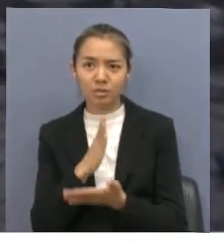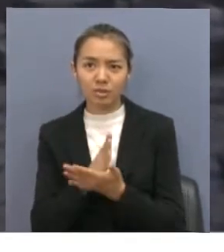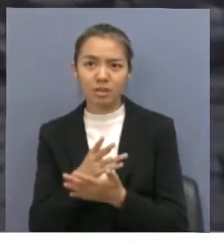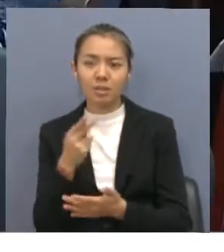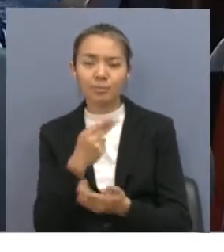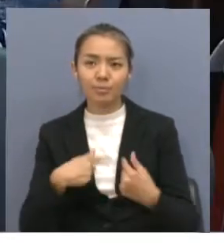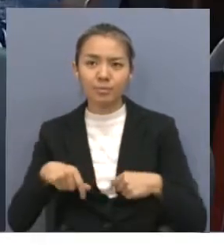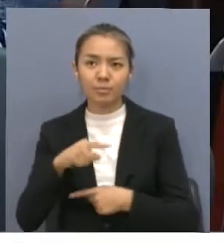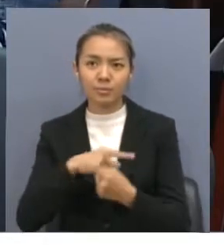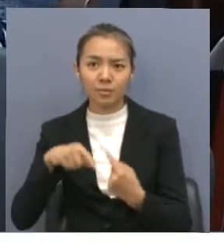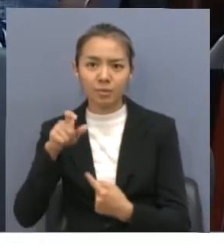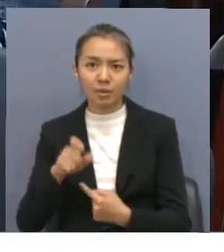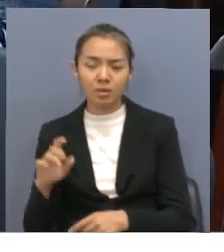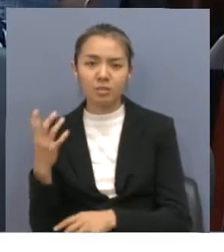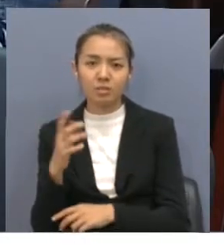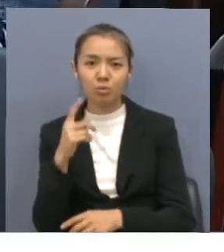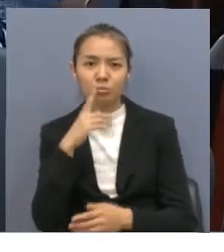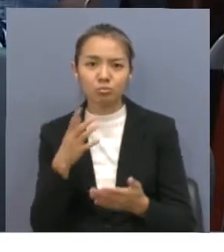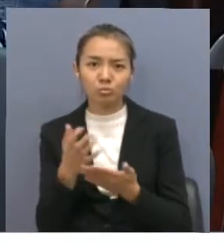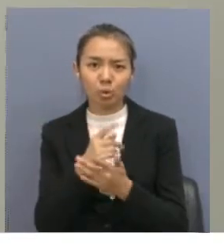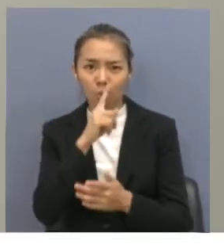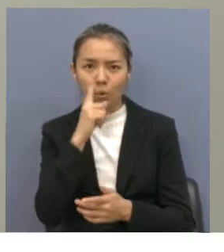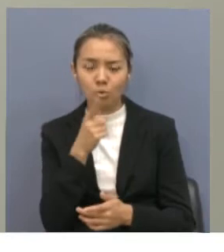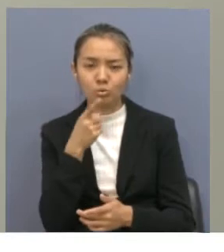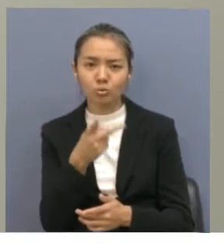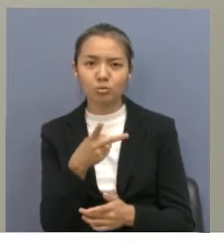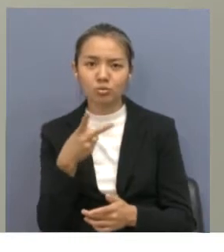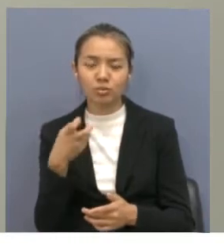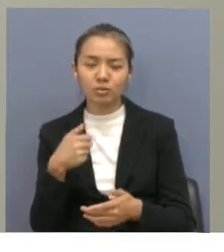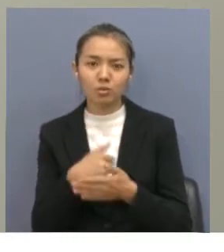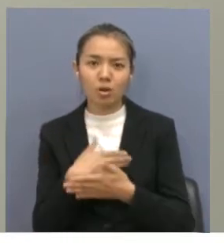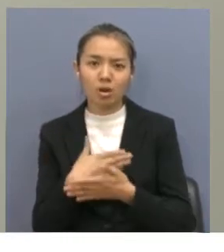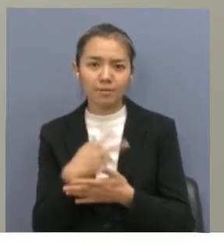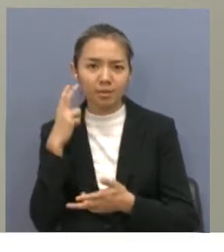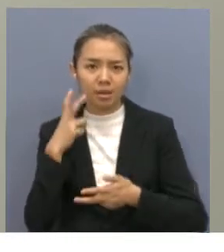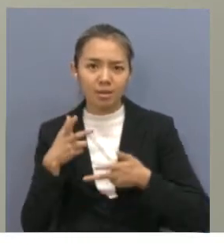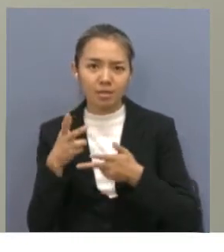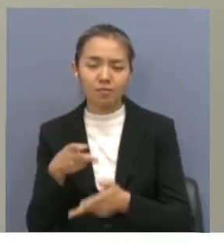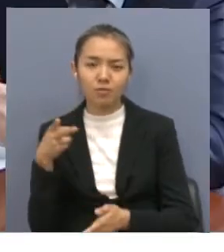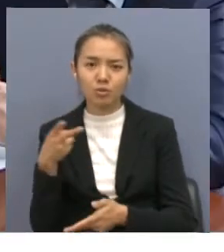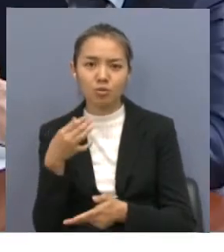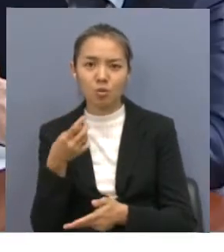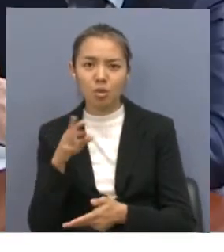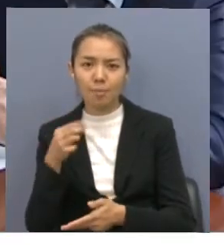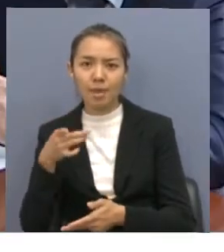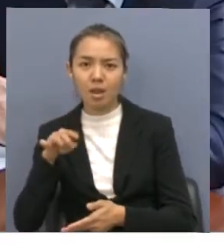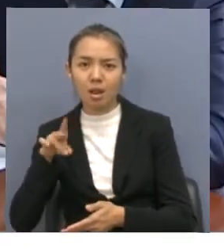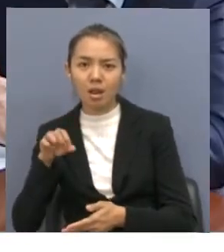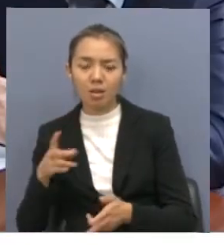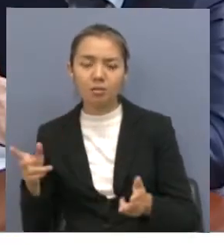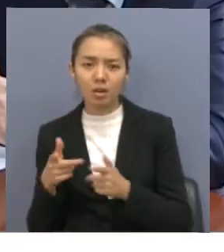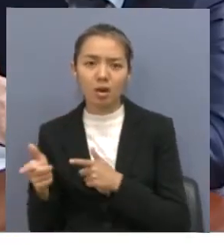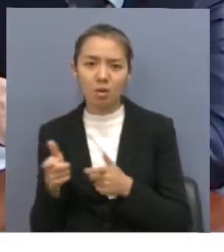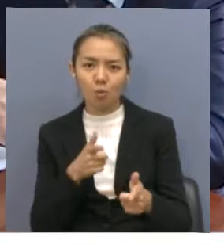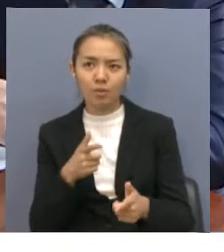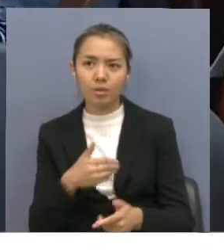орталық кәсіпкер болса, өңірдегі орман қалдықтарынан жылына 1000 тонна белсендірілген көмір және 2000 тонна пеллет отынын өндіруге